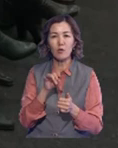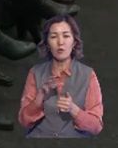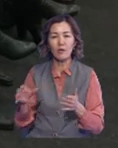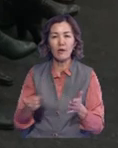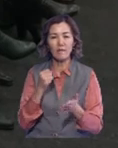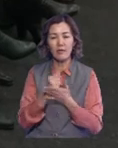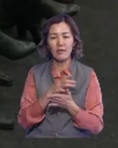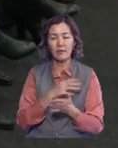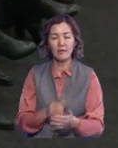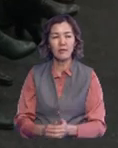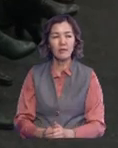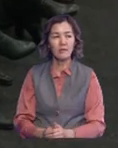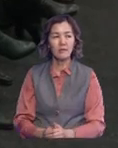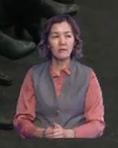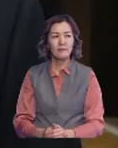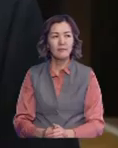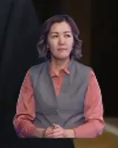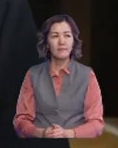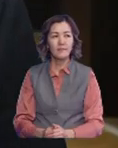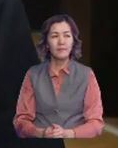Юлдабаев келді.